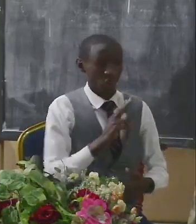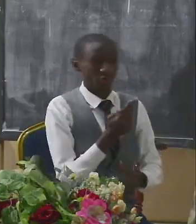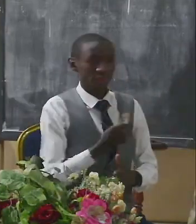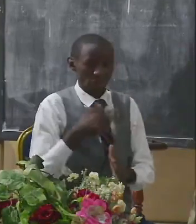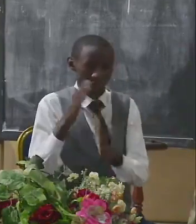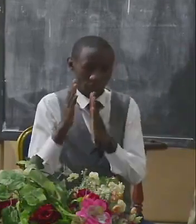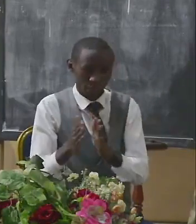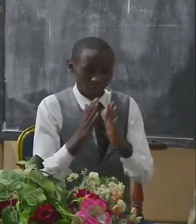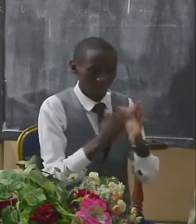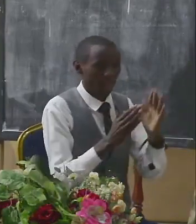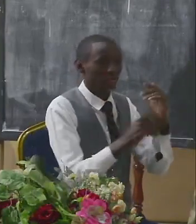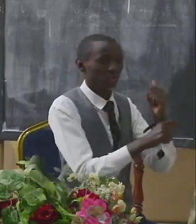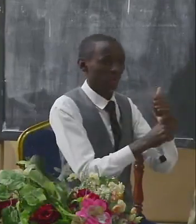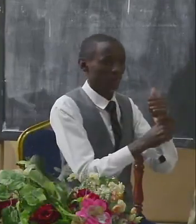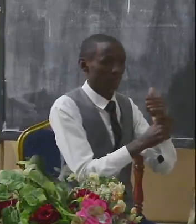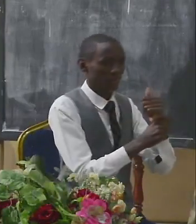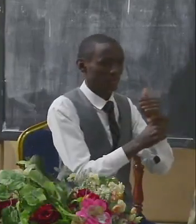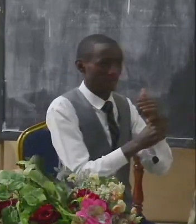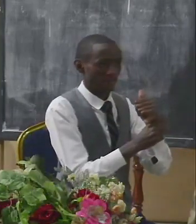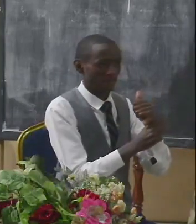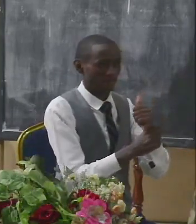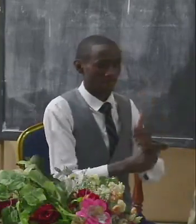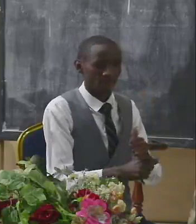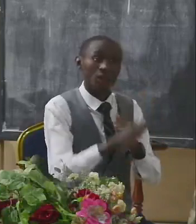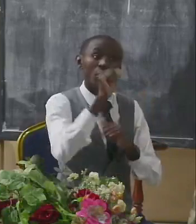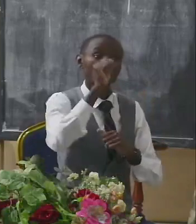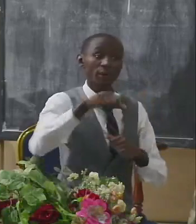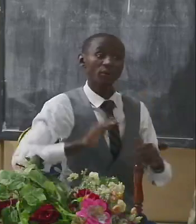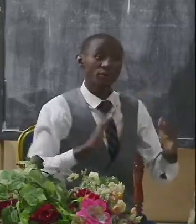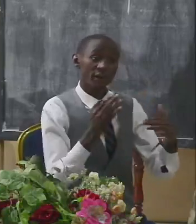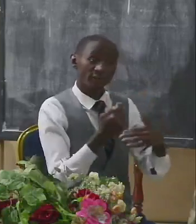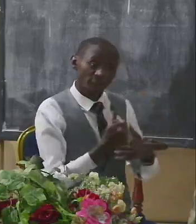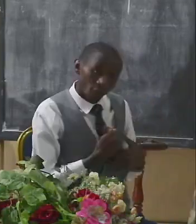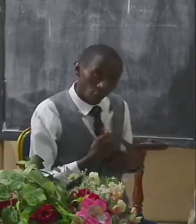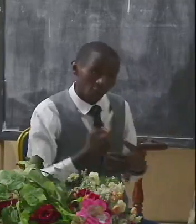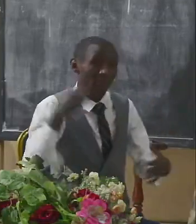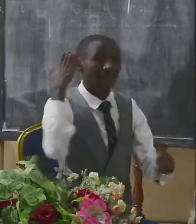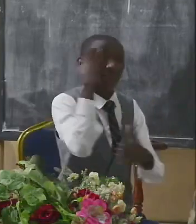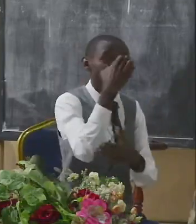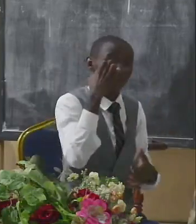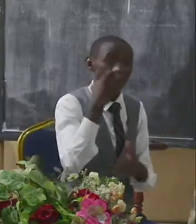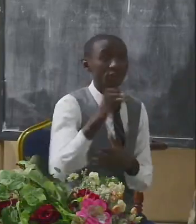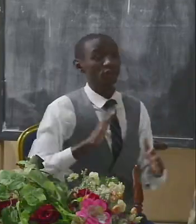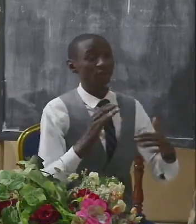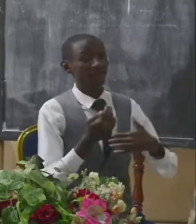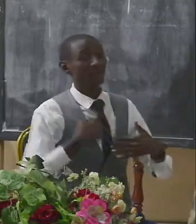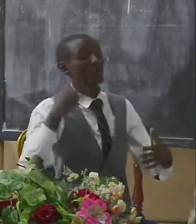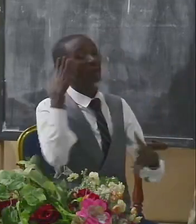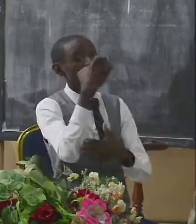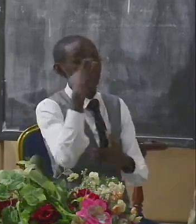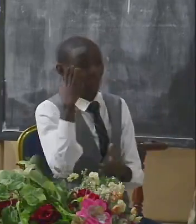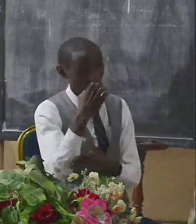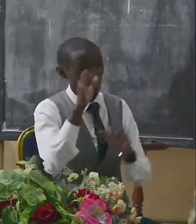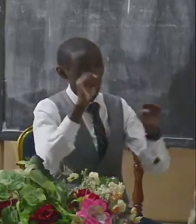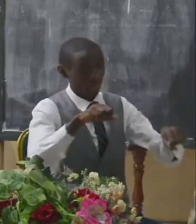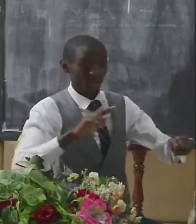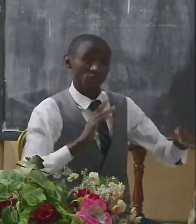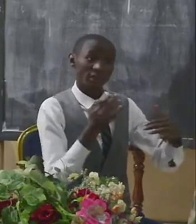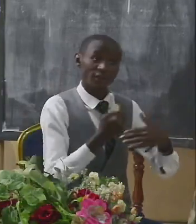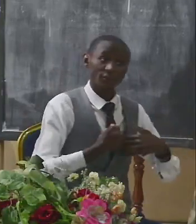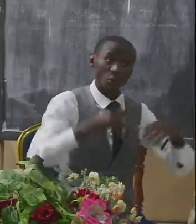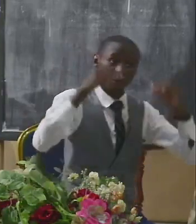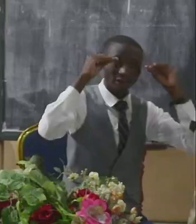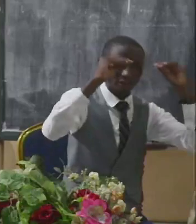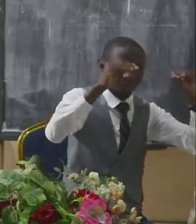kitu kinachofaa juu ya matayarisho yetu. Oui, nous avons l'évangile avec nous. Ndio tuko na injili pamoja nasi. Nous avons l'enseignement. Tuko